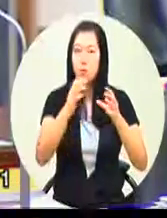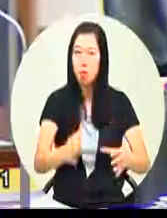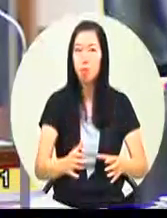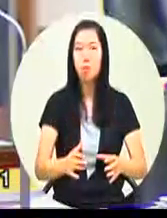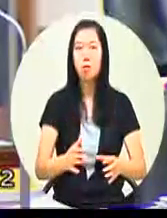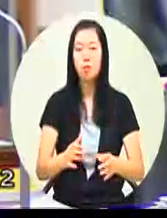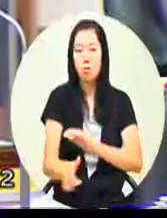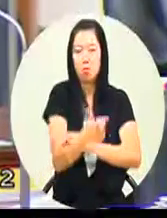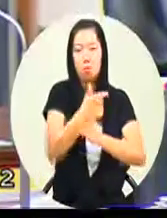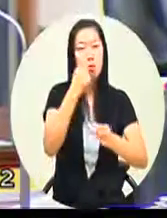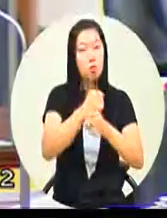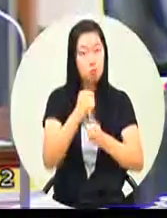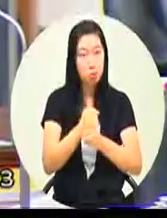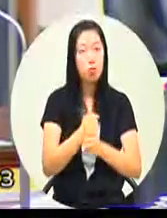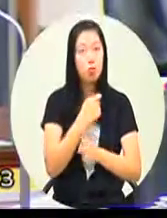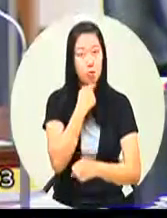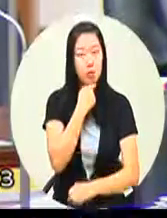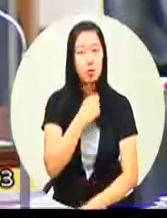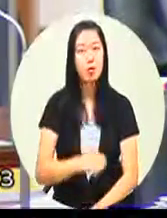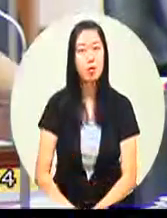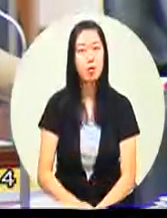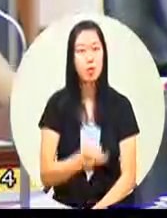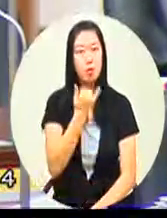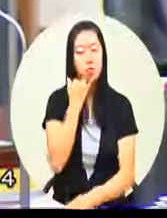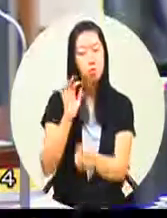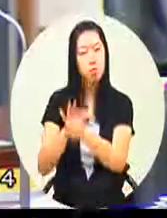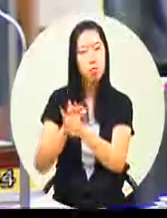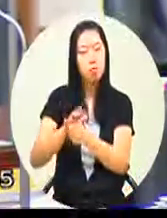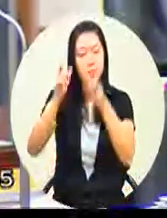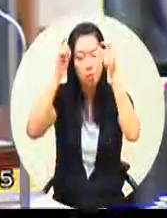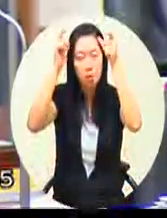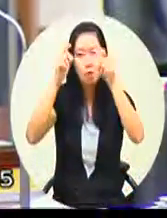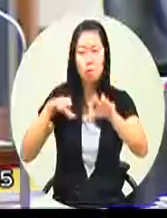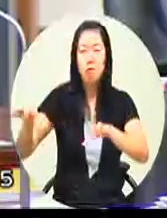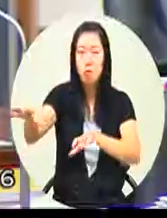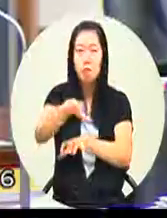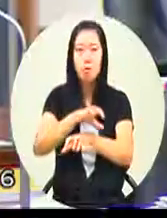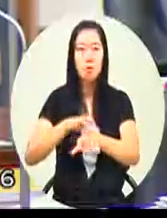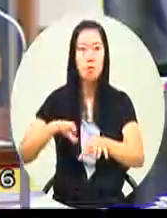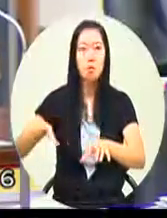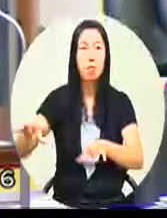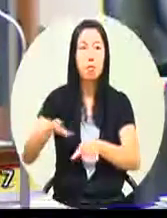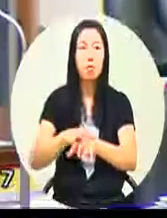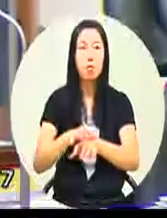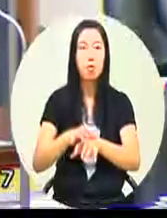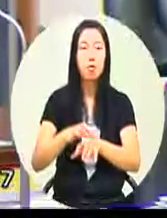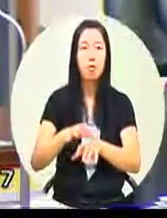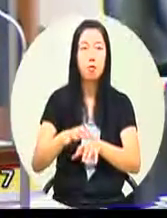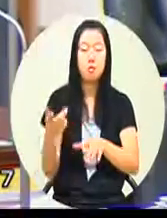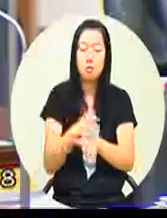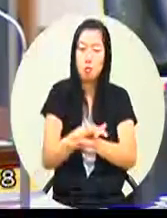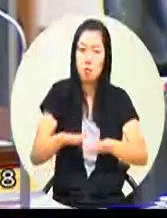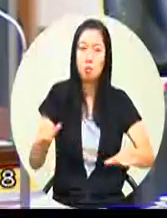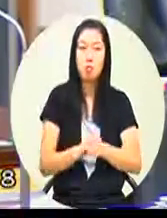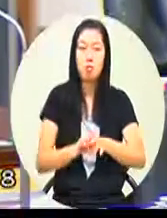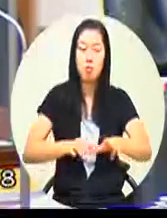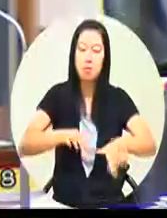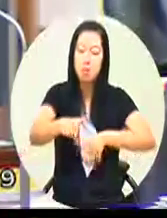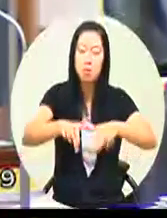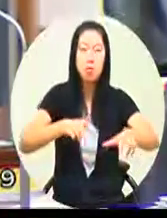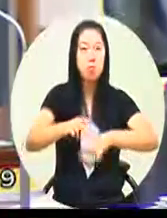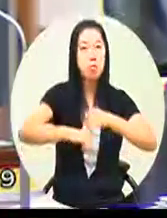来执行对对，来造就我们整个高雄市赶快一个安全一个流浪